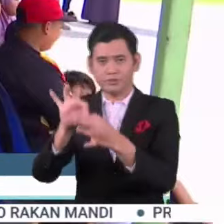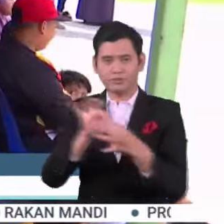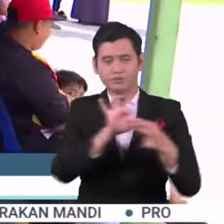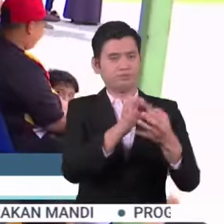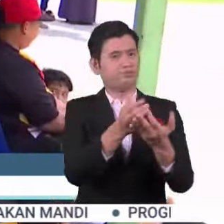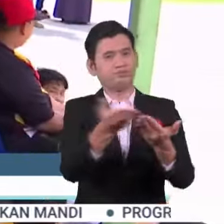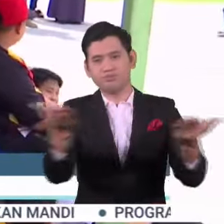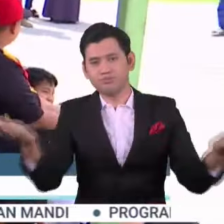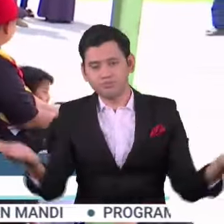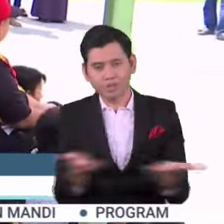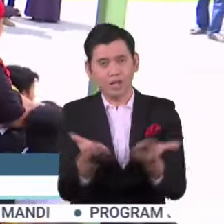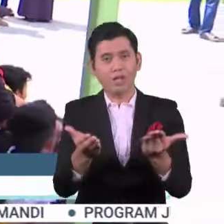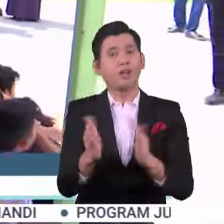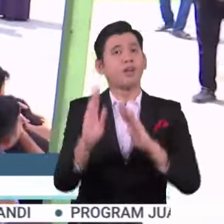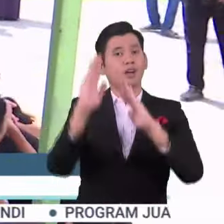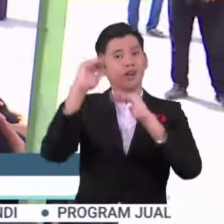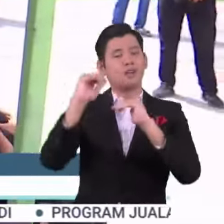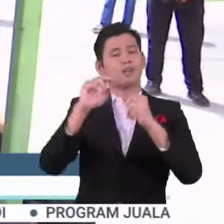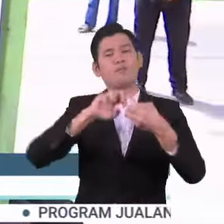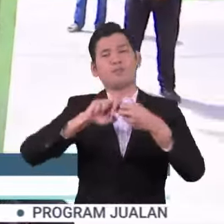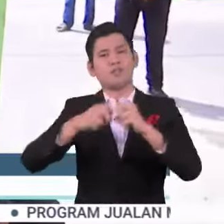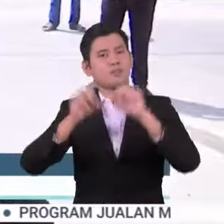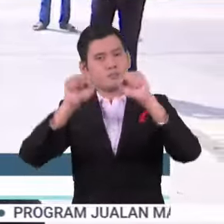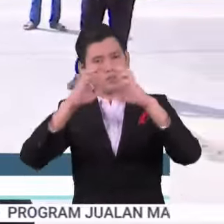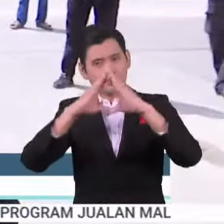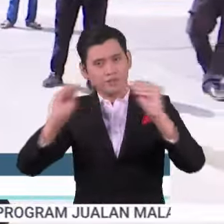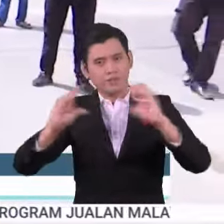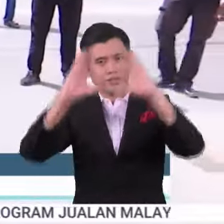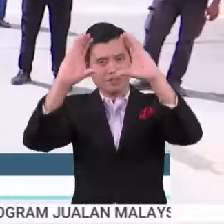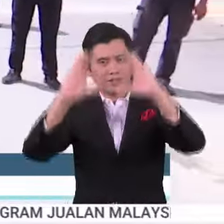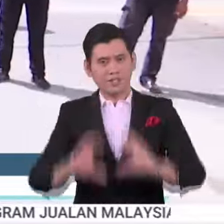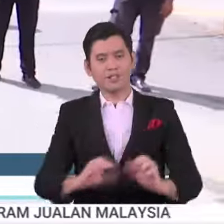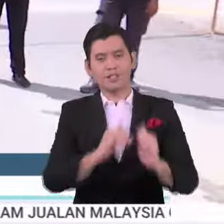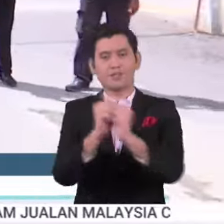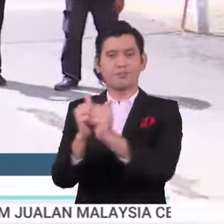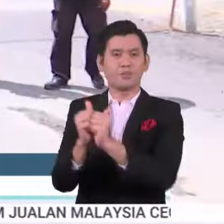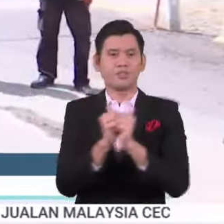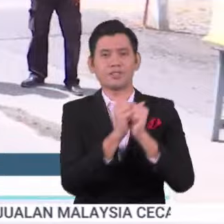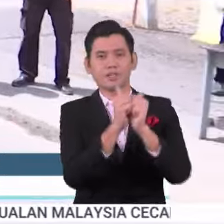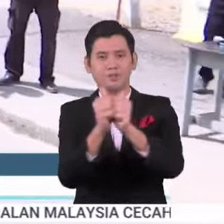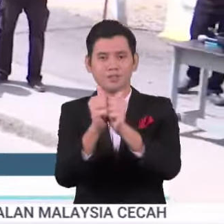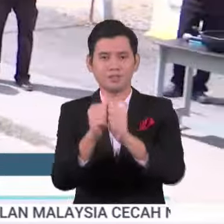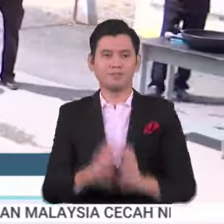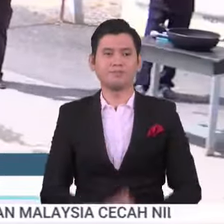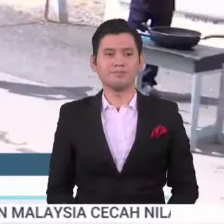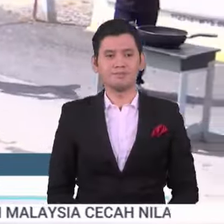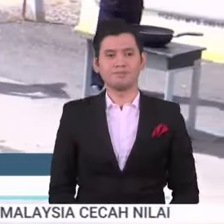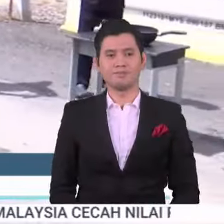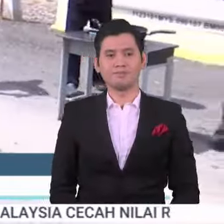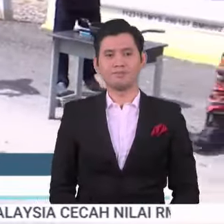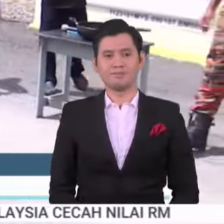sama lain agar setiap permasalahan diselesaikan secara bersama